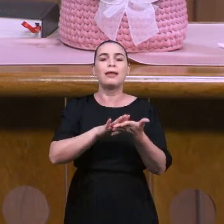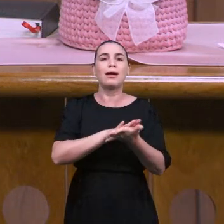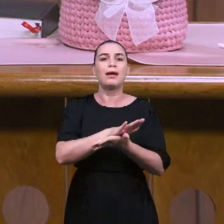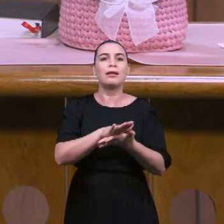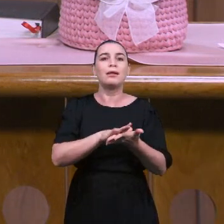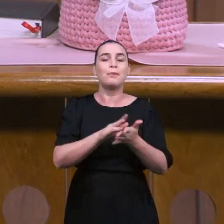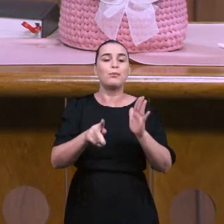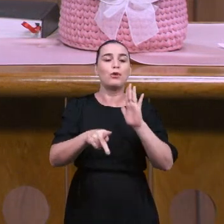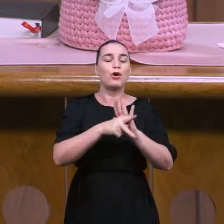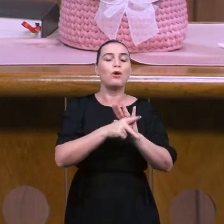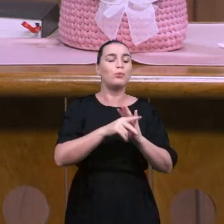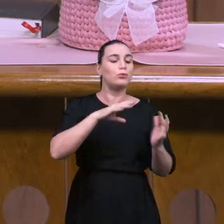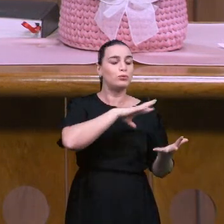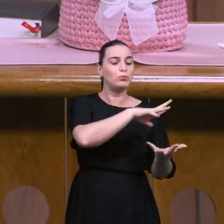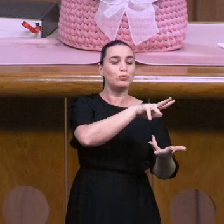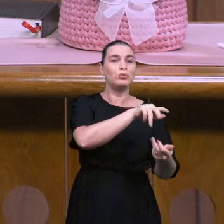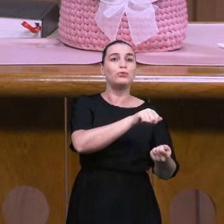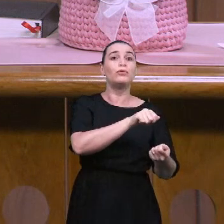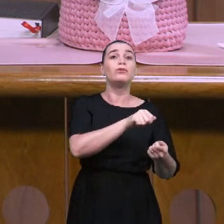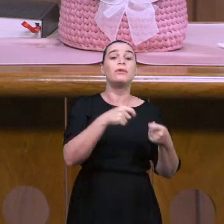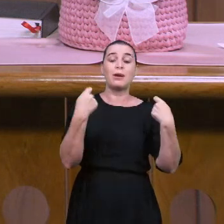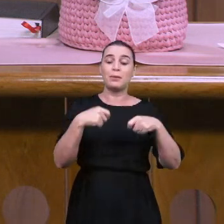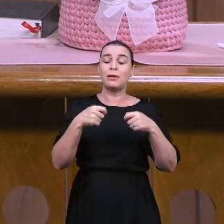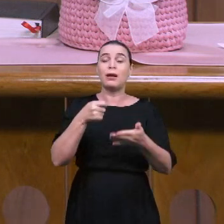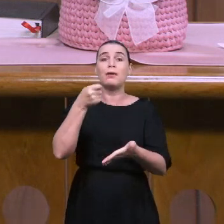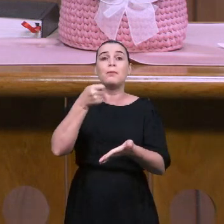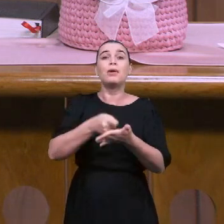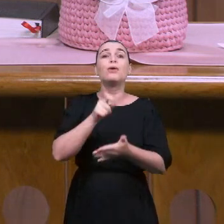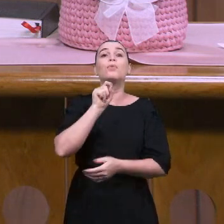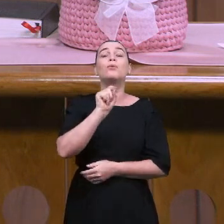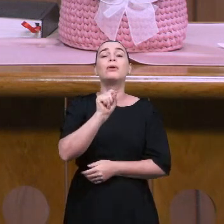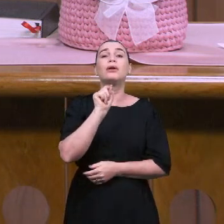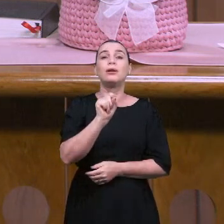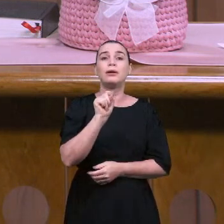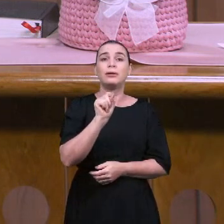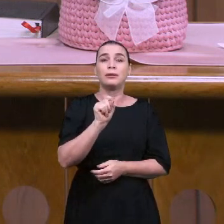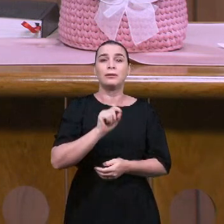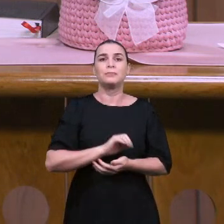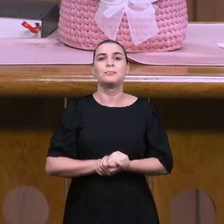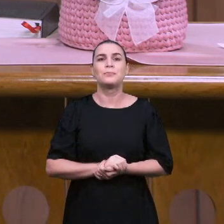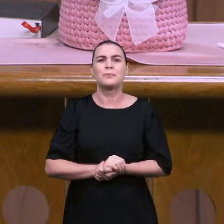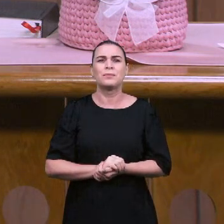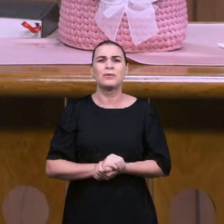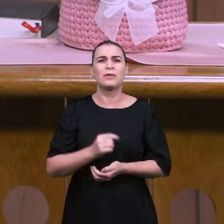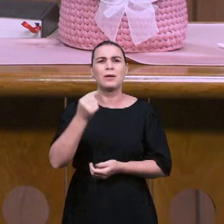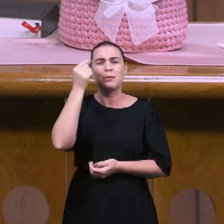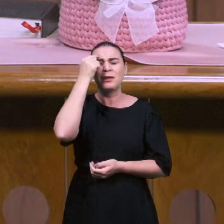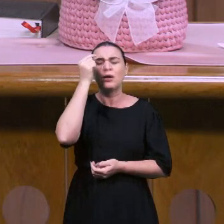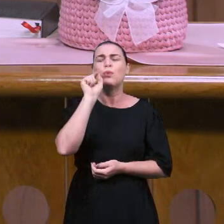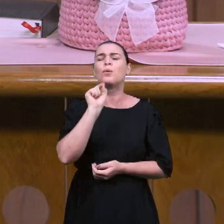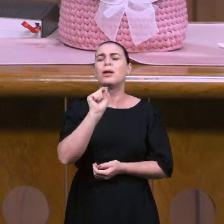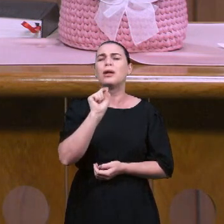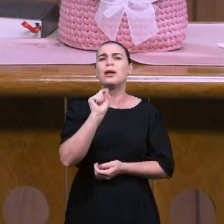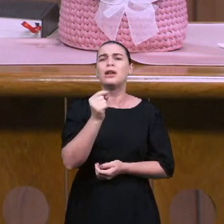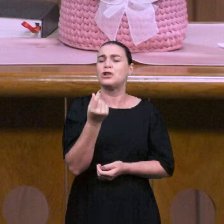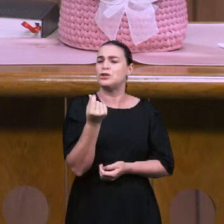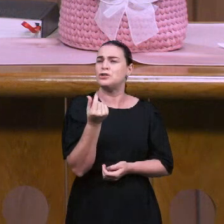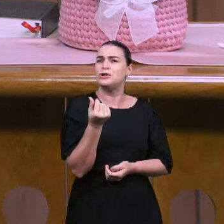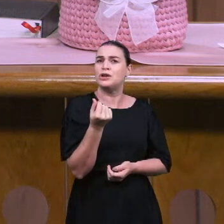veux, vous allez payer, vous allez acheter. Et en parlant, n'est-ce pas?